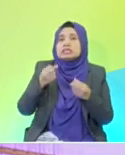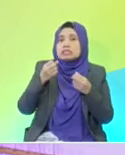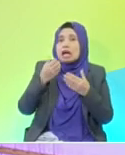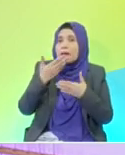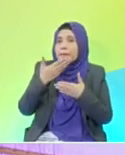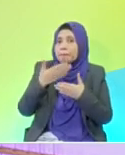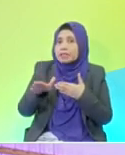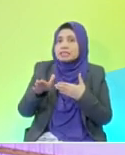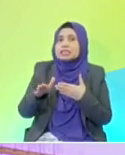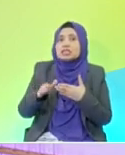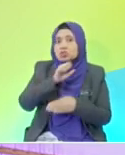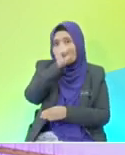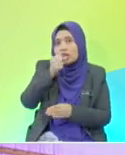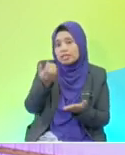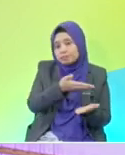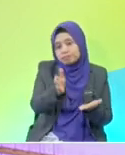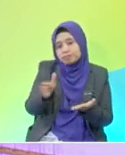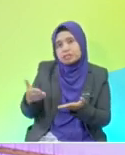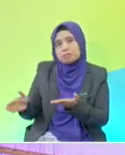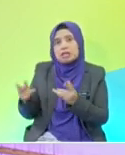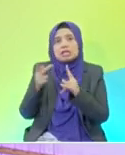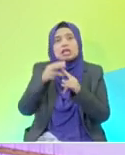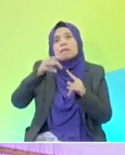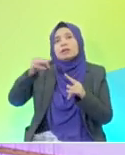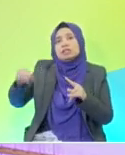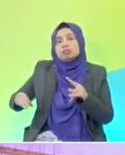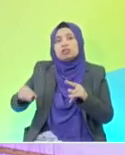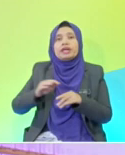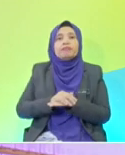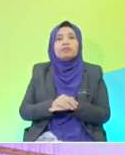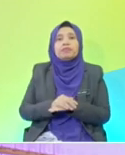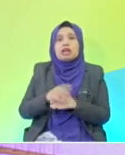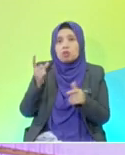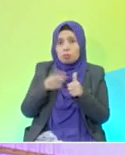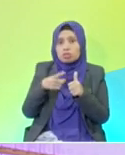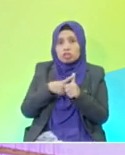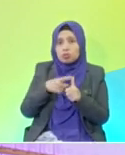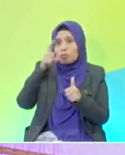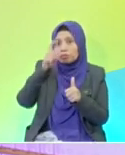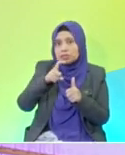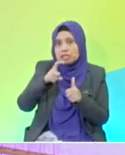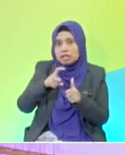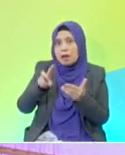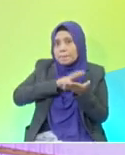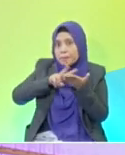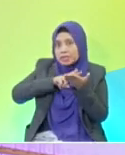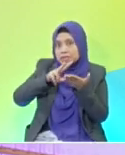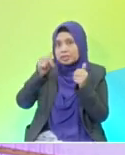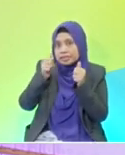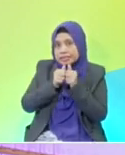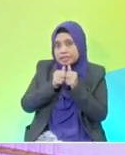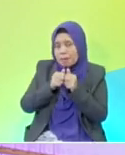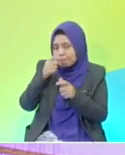dan di agehkan kepada Muri ataupun calon yang pertama calon perlu Buatlah dengan